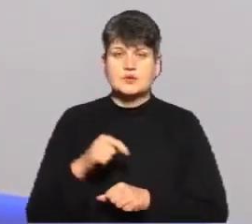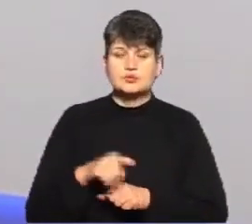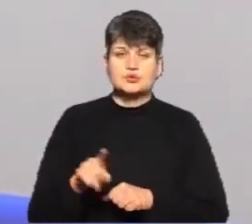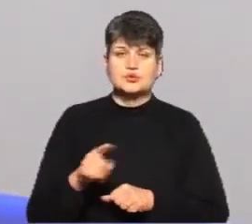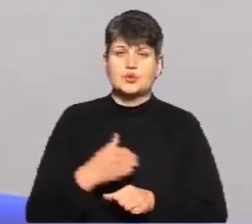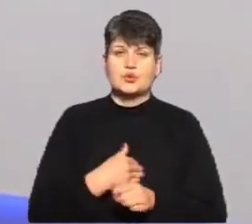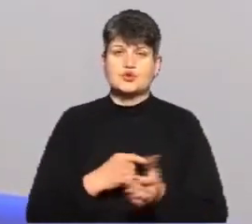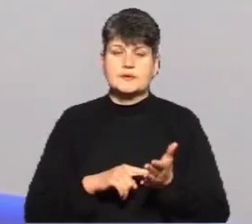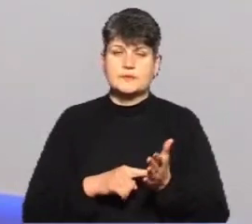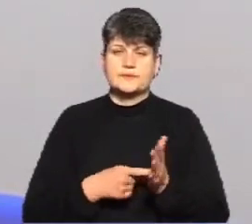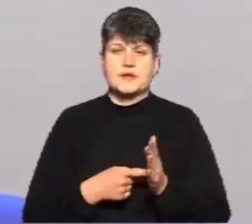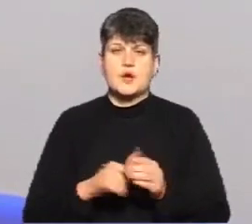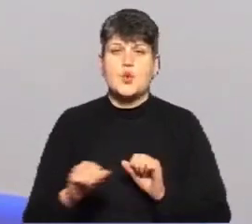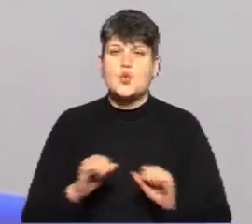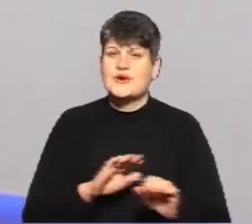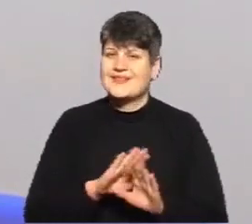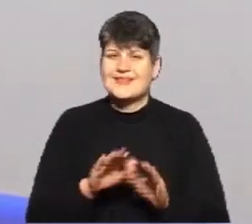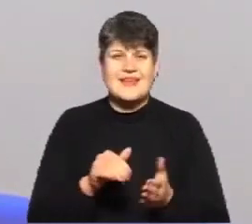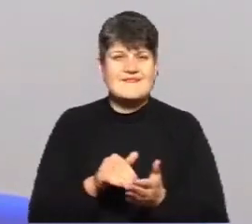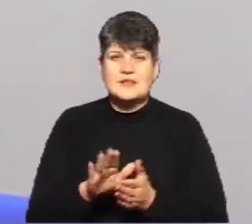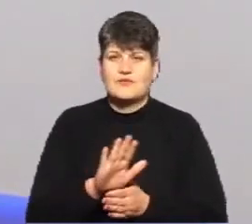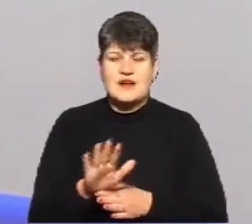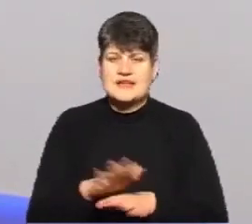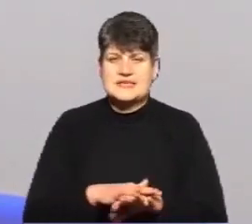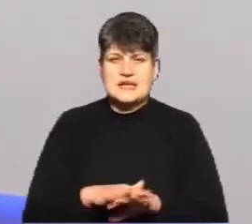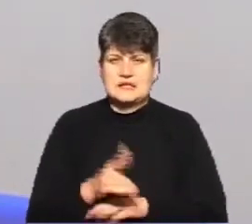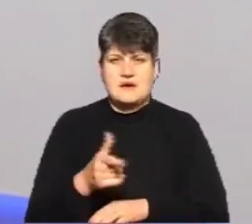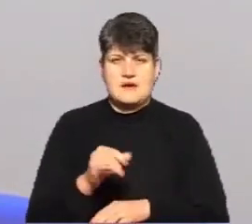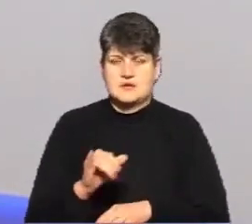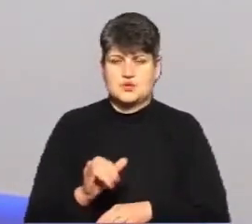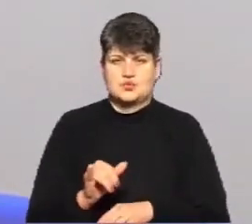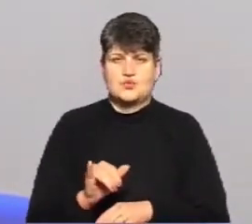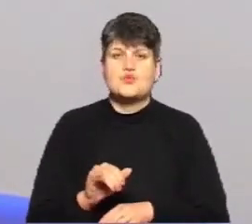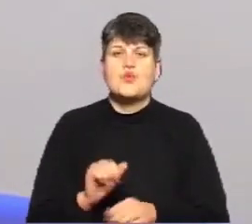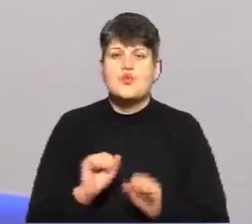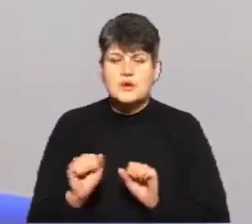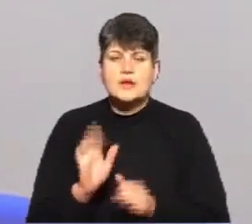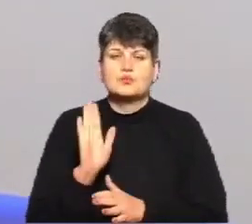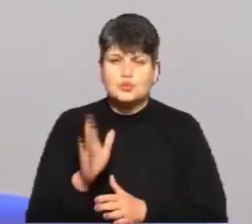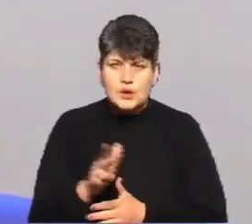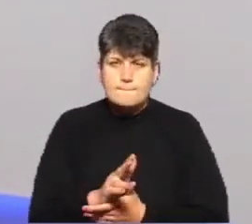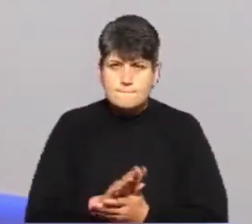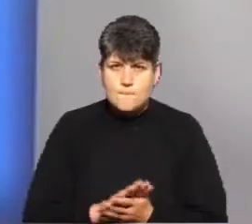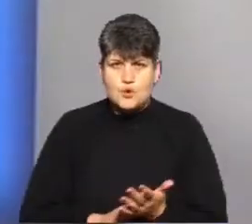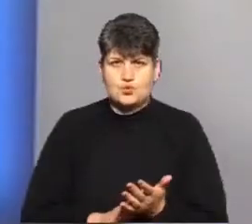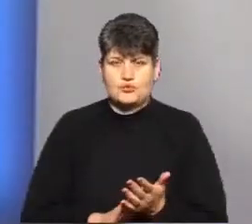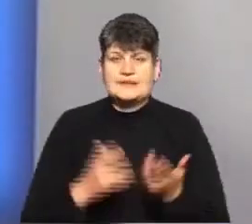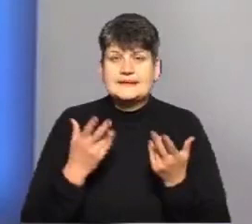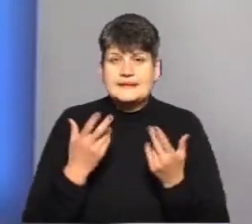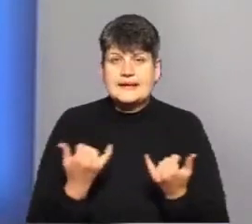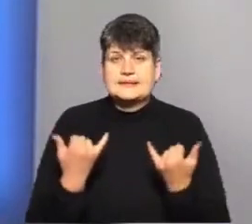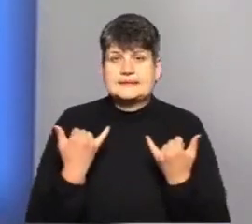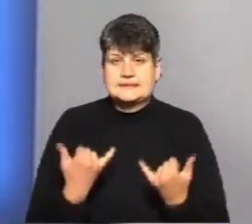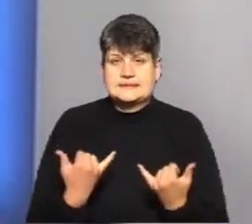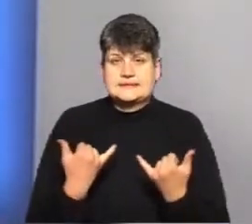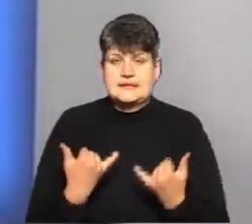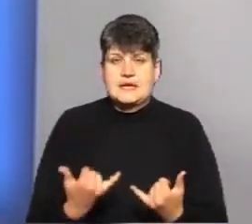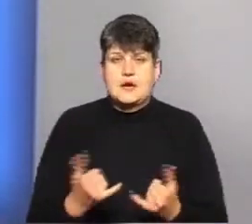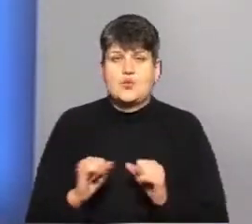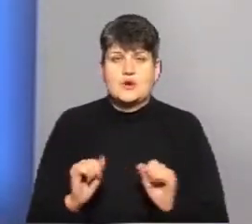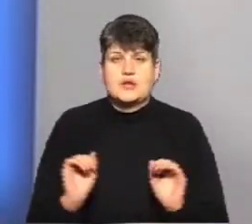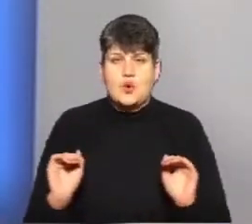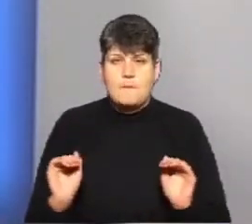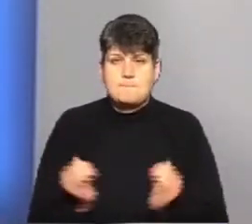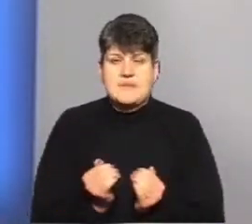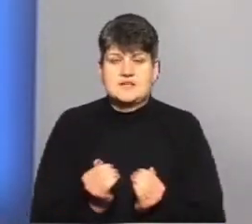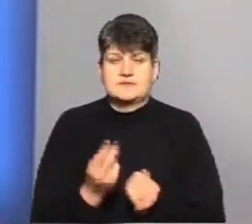уряд не відмовляється від ринку газу. Уряд буде це продовжувати. Так, зараз ми уряд обмежив на 2 місяці.